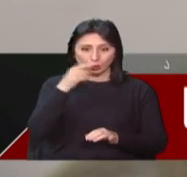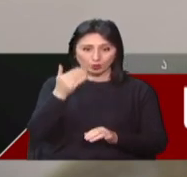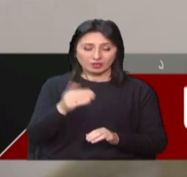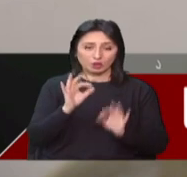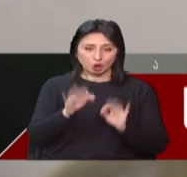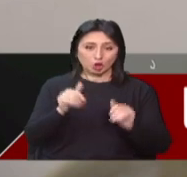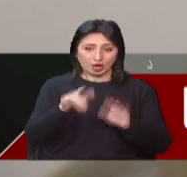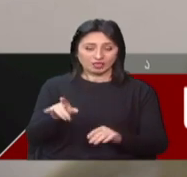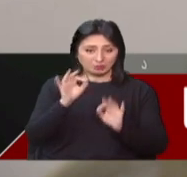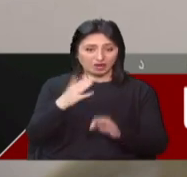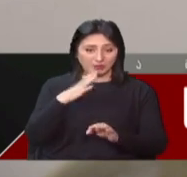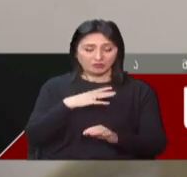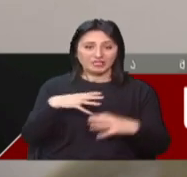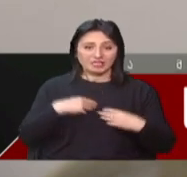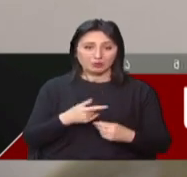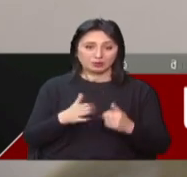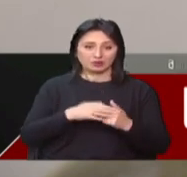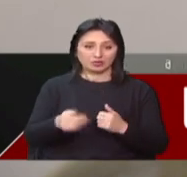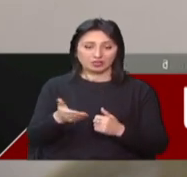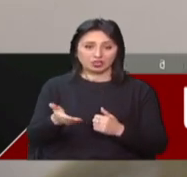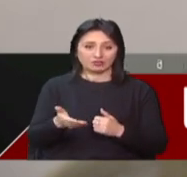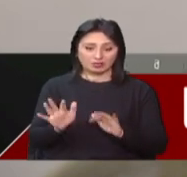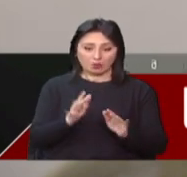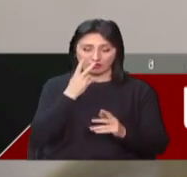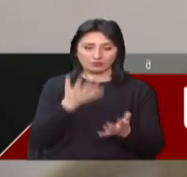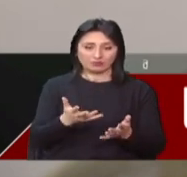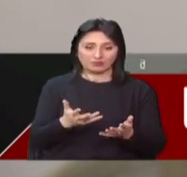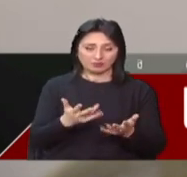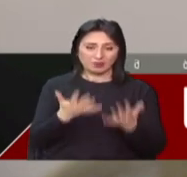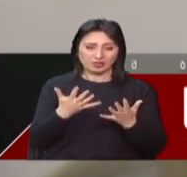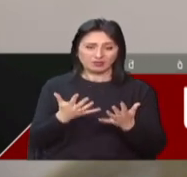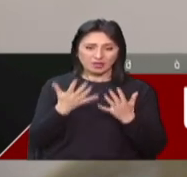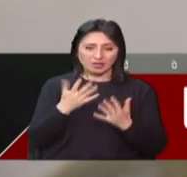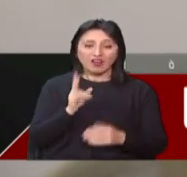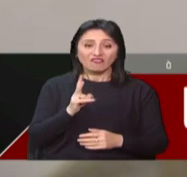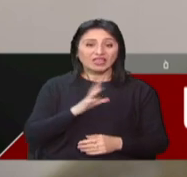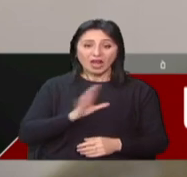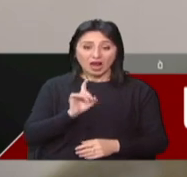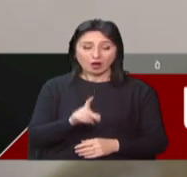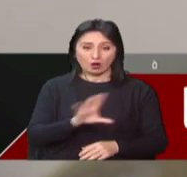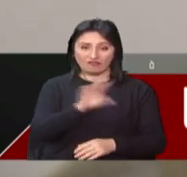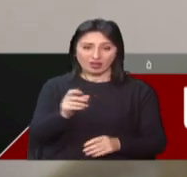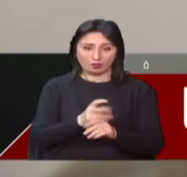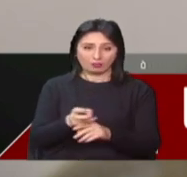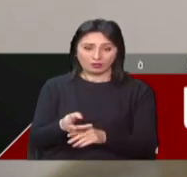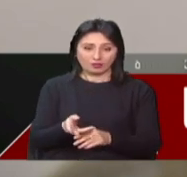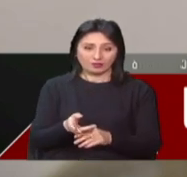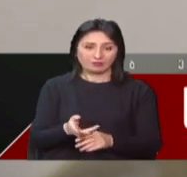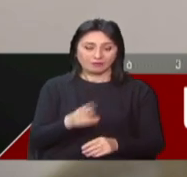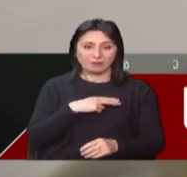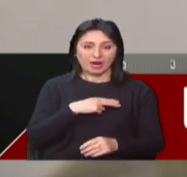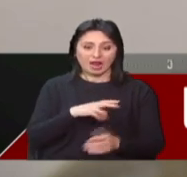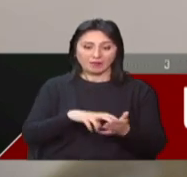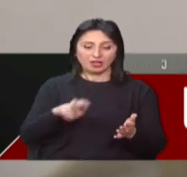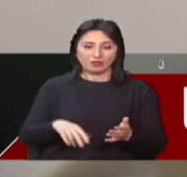სწორი გადაწყვეტილება მიიღეს. მაგრამ სამწუხაროდ მე რა მოვლენების განვითარდა, უკვე ამან გადაუსვა ყველაფერს ხაზი. პარლამენტს